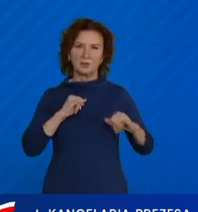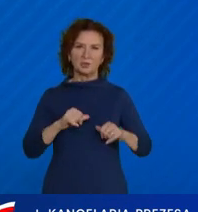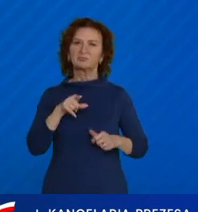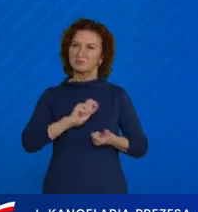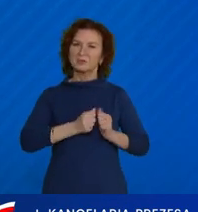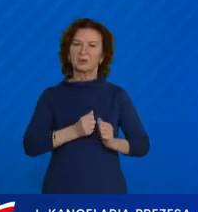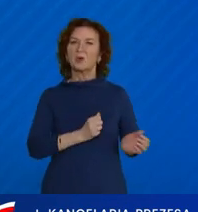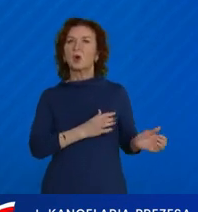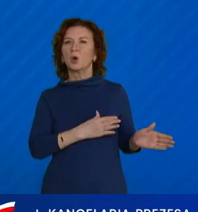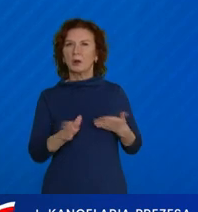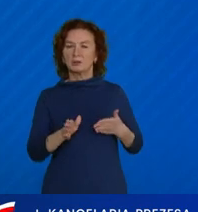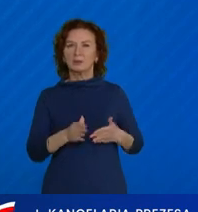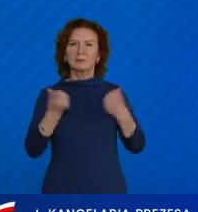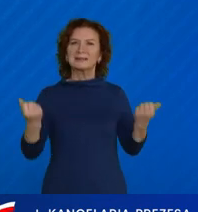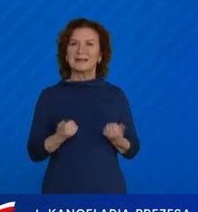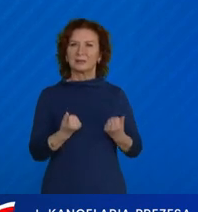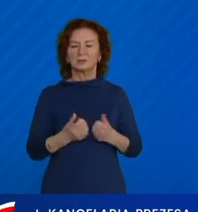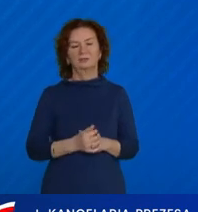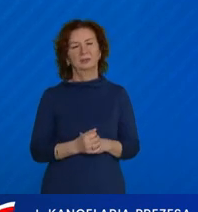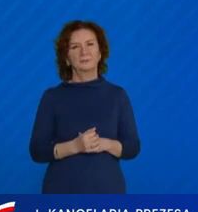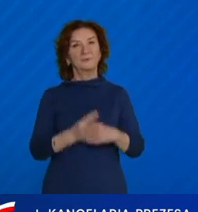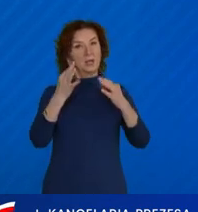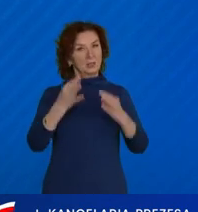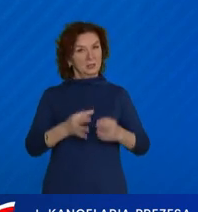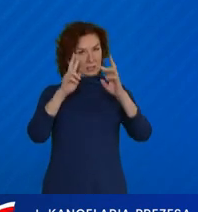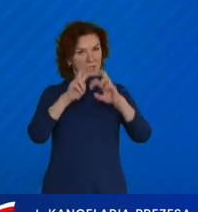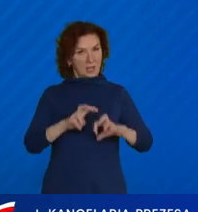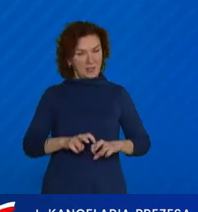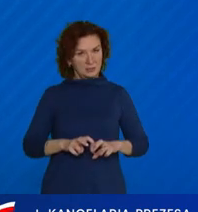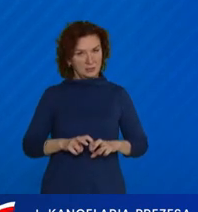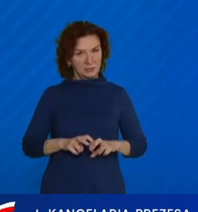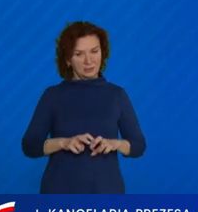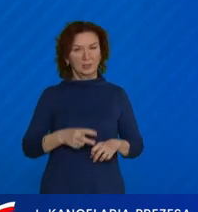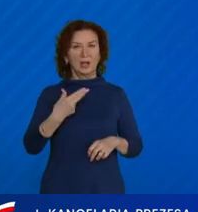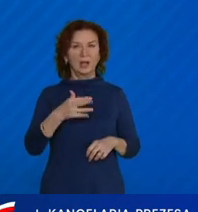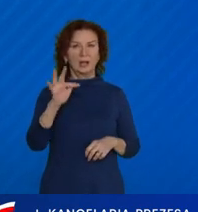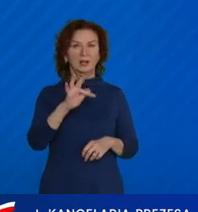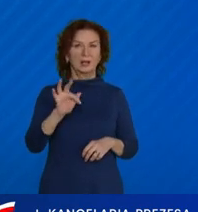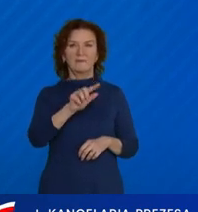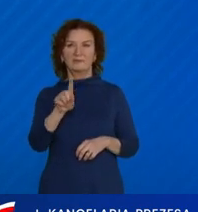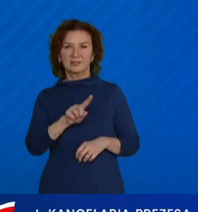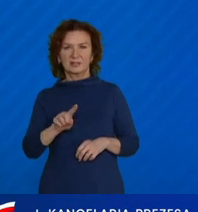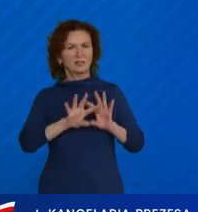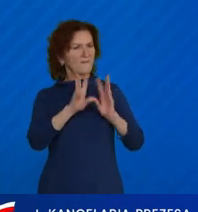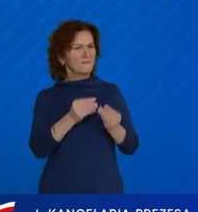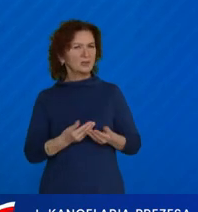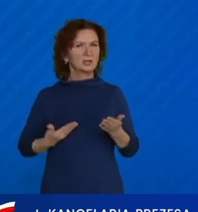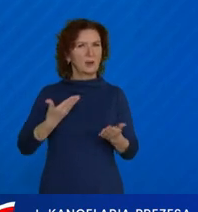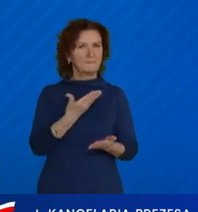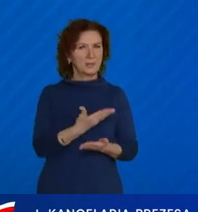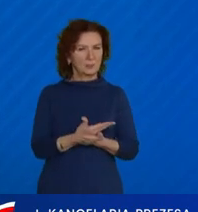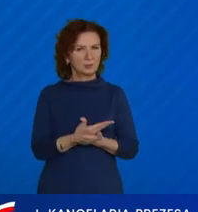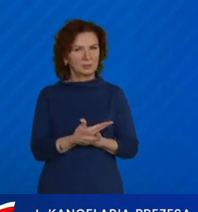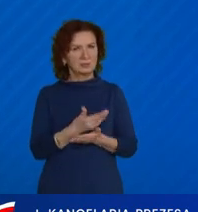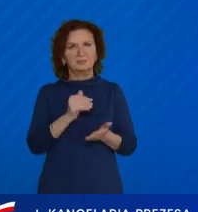gotowość i zaangażowanie. W tej chwili analizuje Narodowy Fundusz Zdrowia te wszystkie propozycje pod kątem